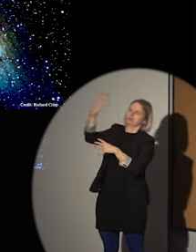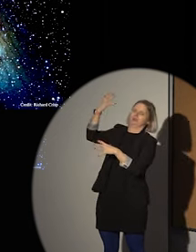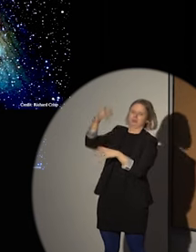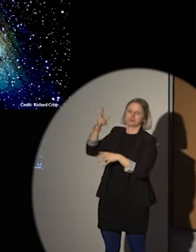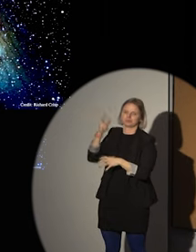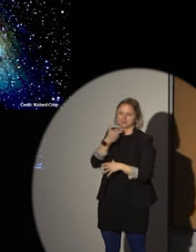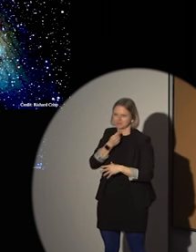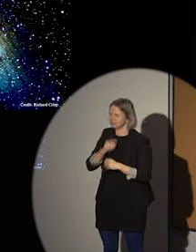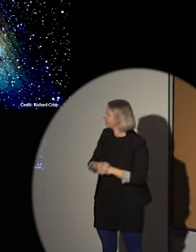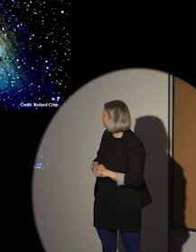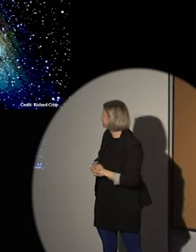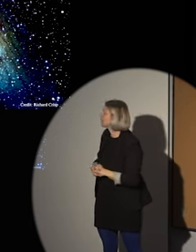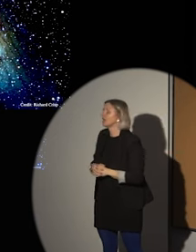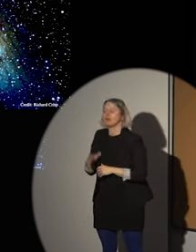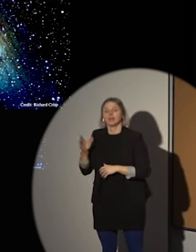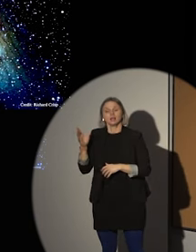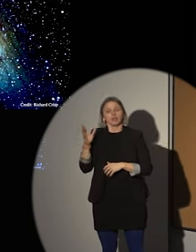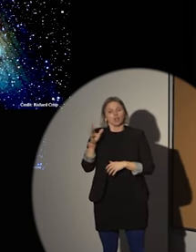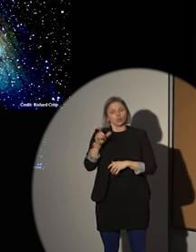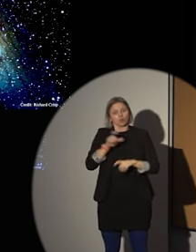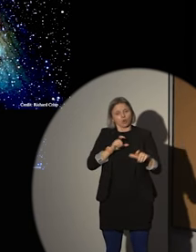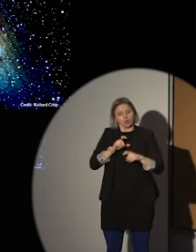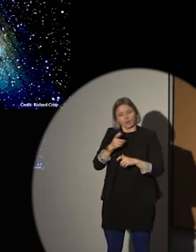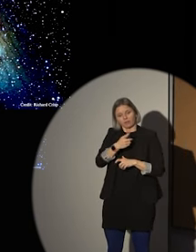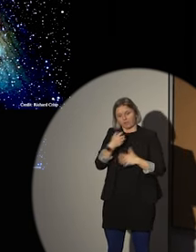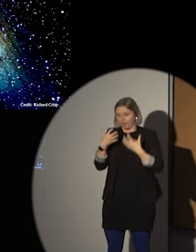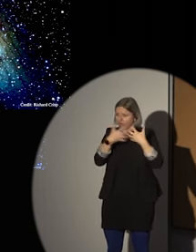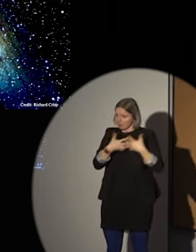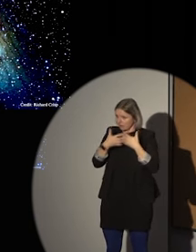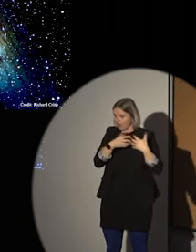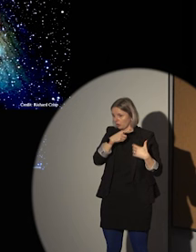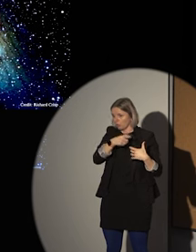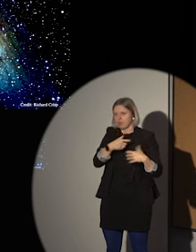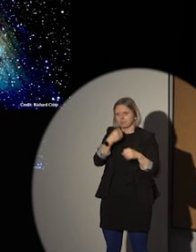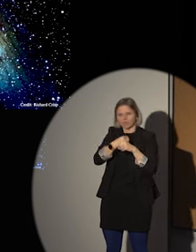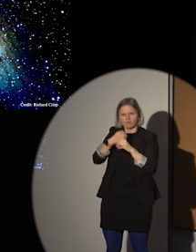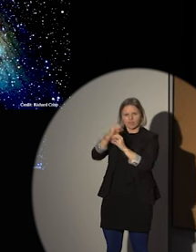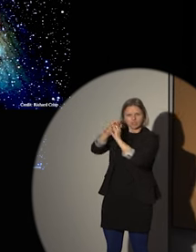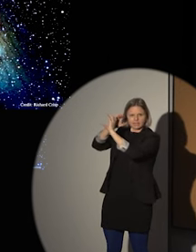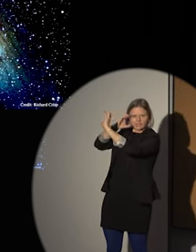en particulier nos collègues américains, ont énormément travaillé sur Andromède avec deux télescopes.